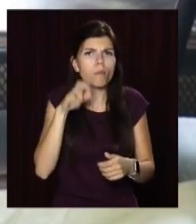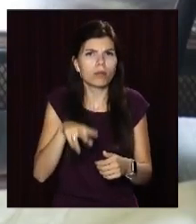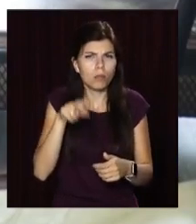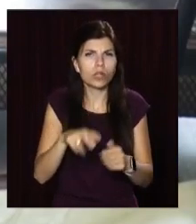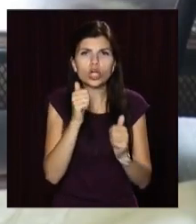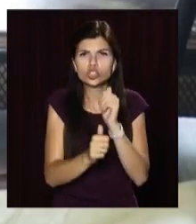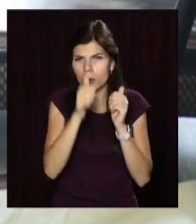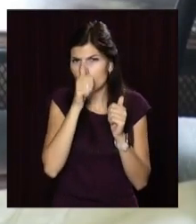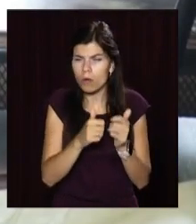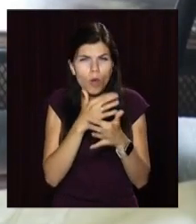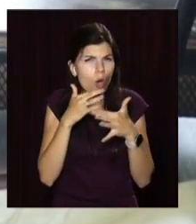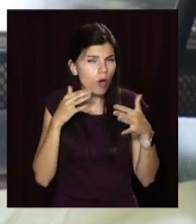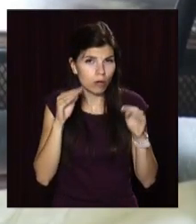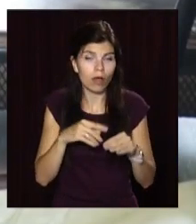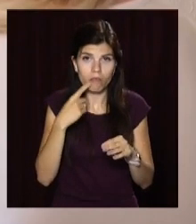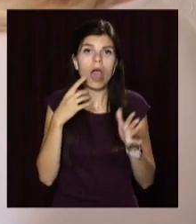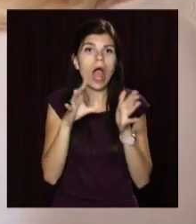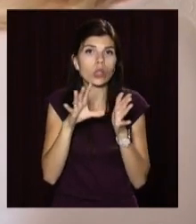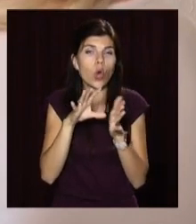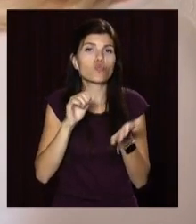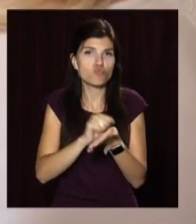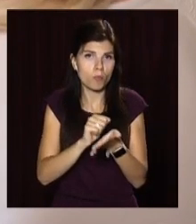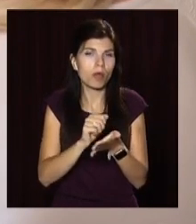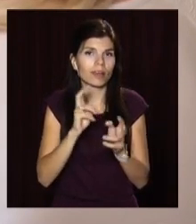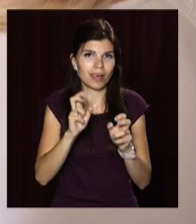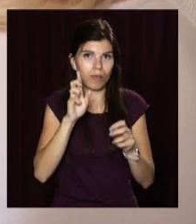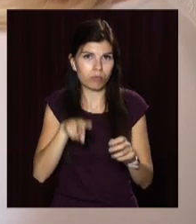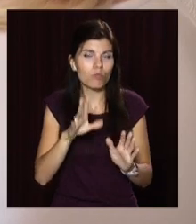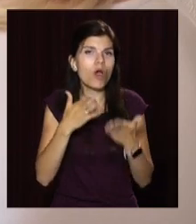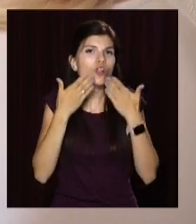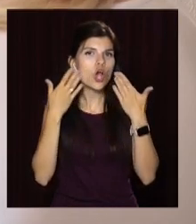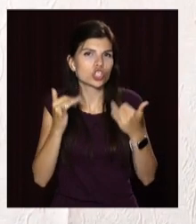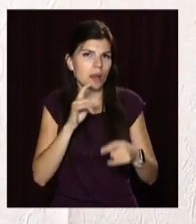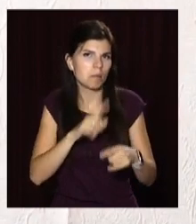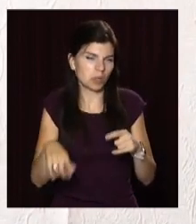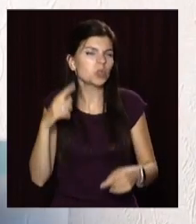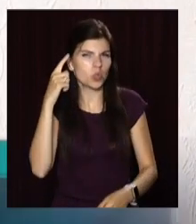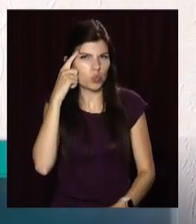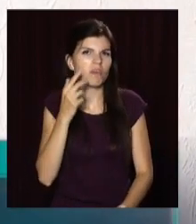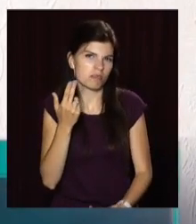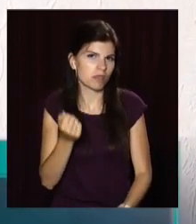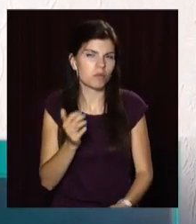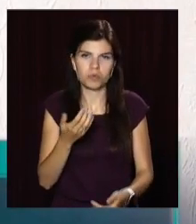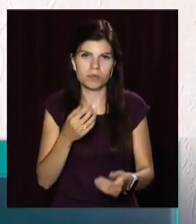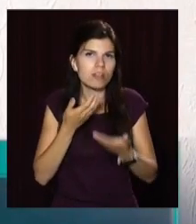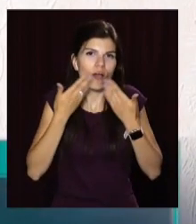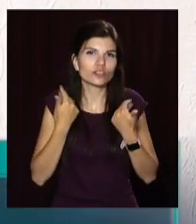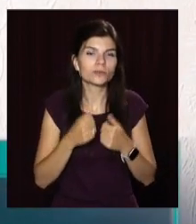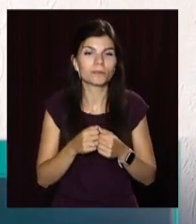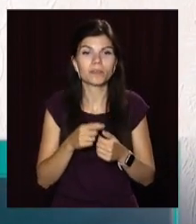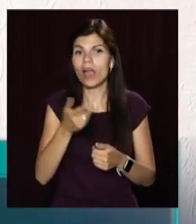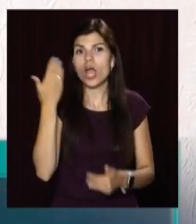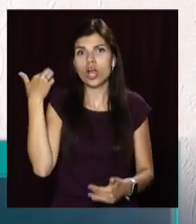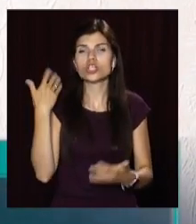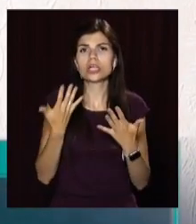лікарняних щомісяця. Певна, з електронними документами працюватиметься і легше, і швидше. если раньше возникали вопросы с тем, что больной